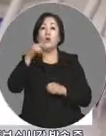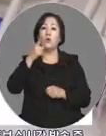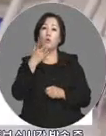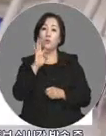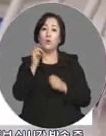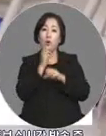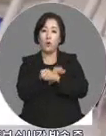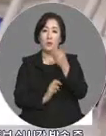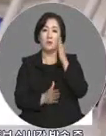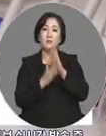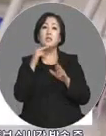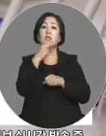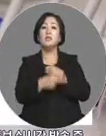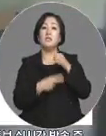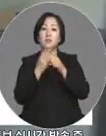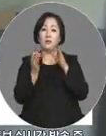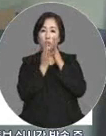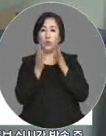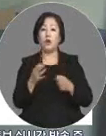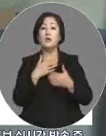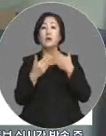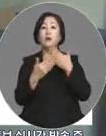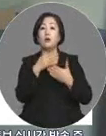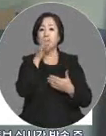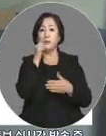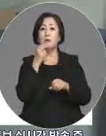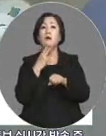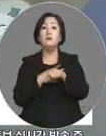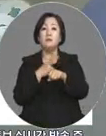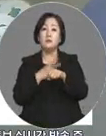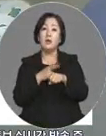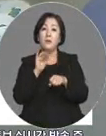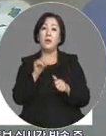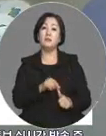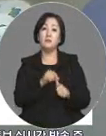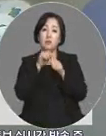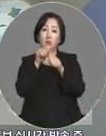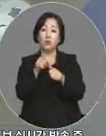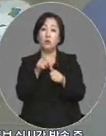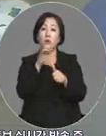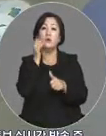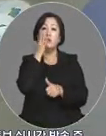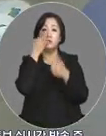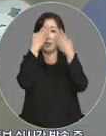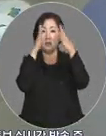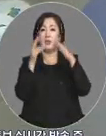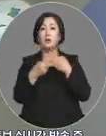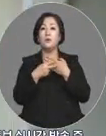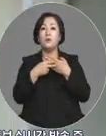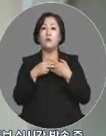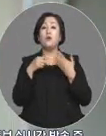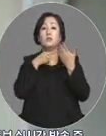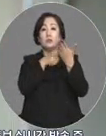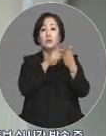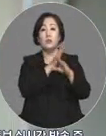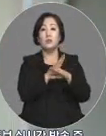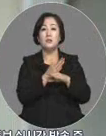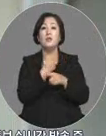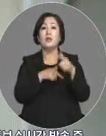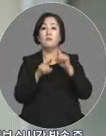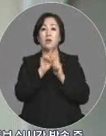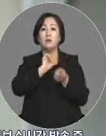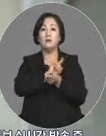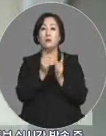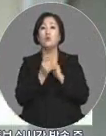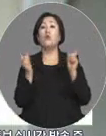광역시는 2년 이상의 근무 경력이 있는 의사만 채용하도록 되어 있습니다. 시는 울산대병원의 자문을 받는 방식으로 공백을 메우고 있는